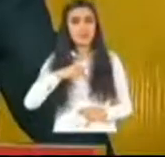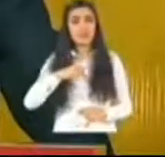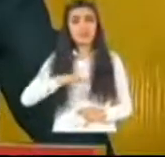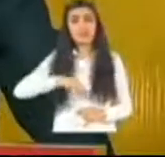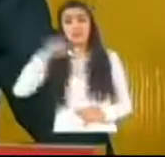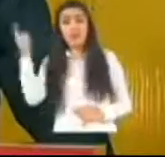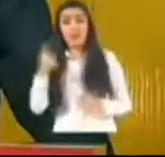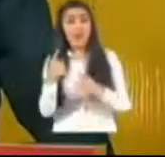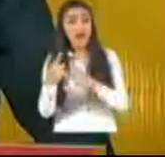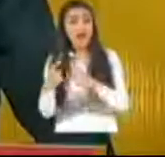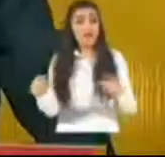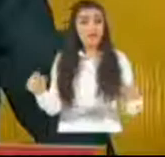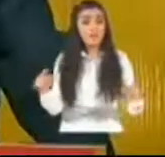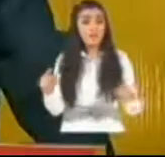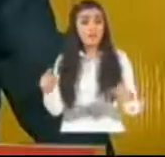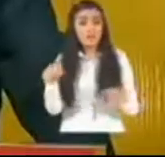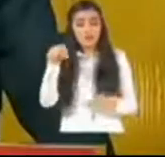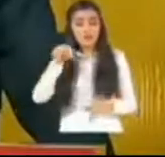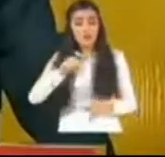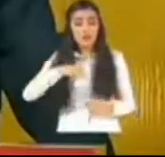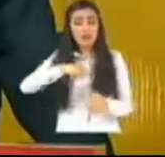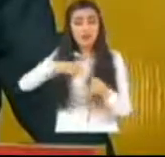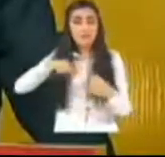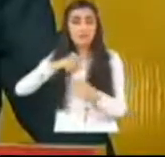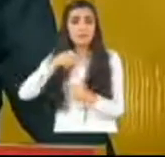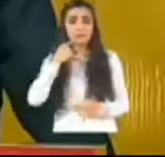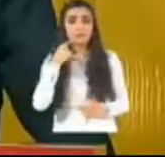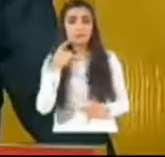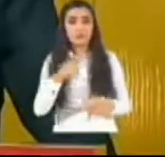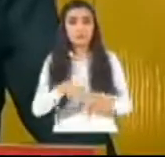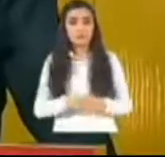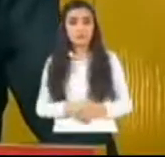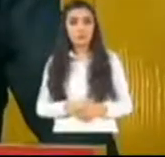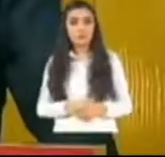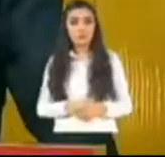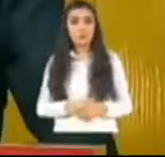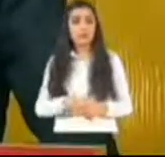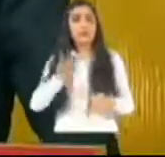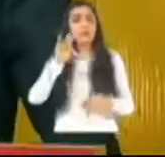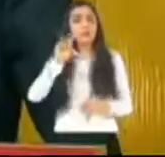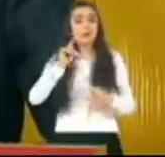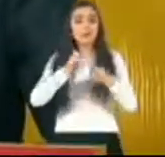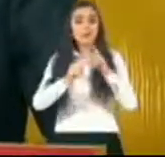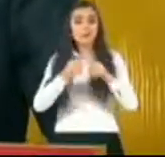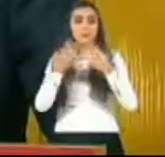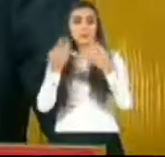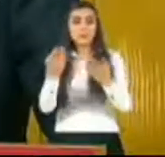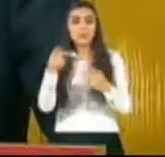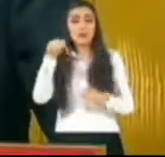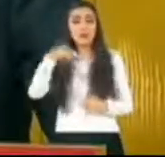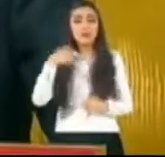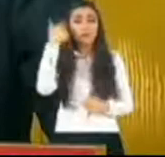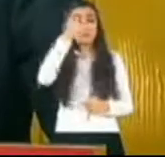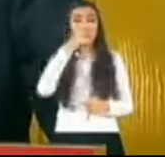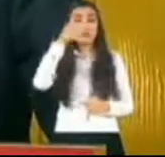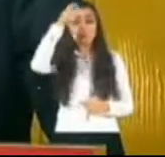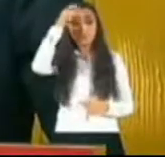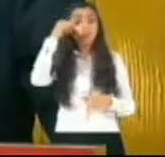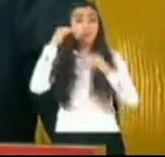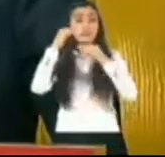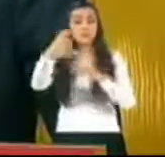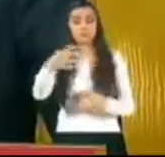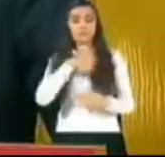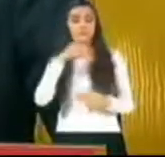diğerlerinden ayıran mümeyyiz fark burada aranmalıdır. Milliyetçi Hareket Partisi bu yüzden Türk milletinin